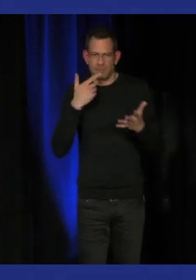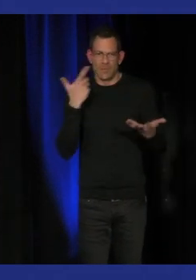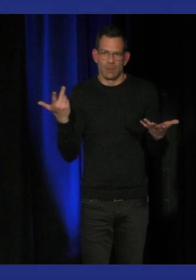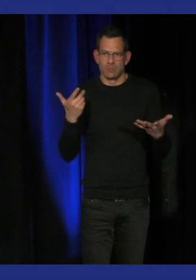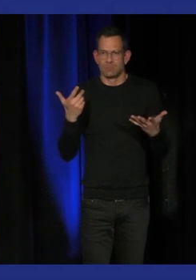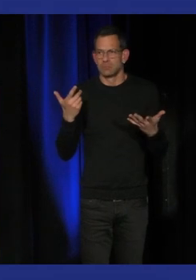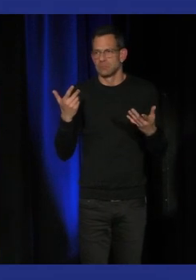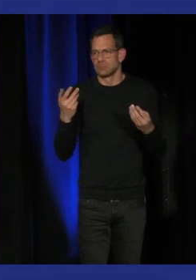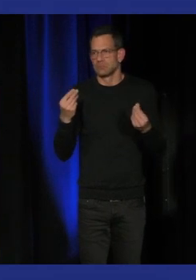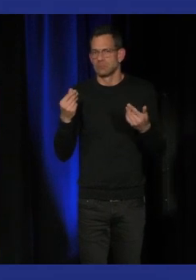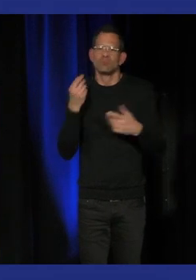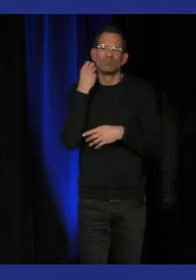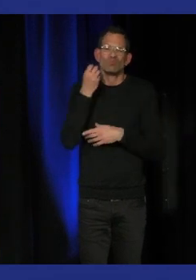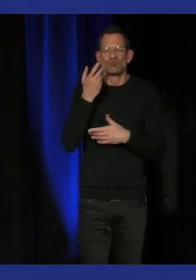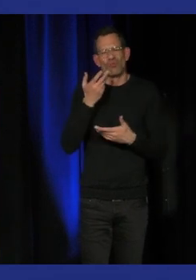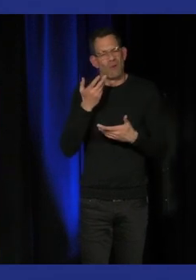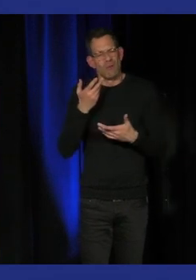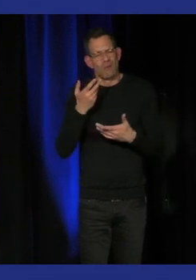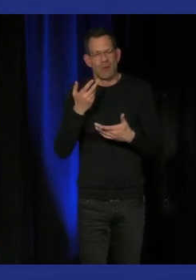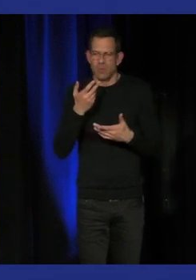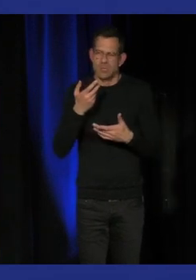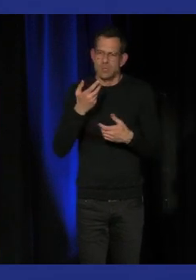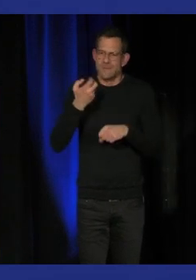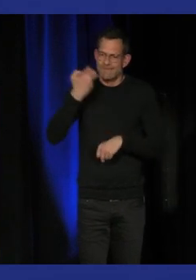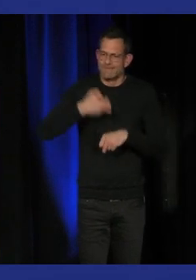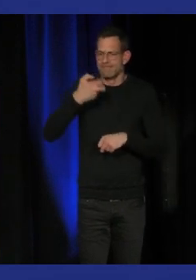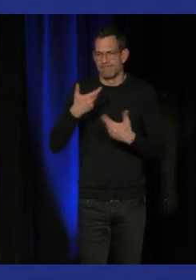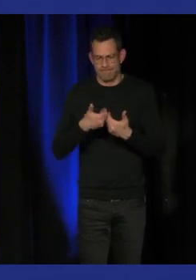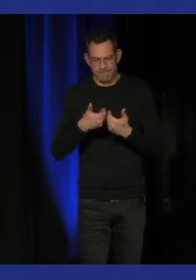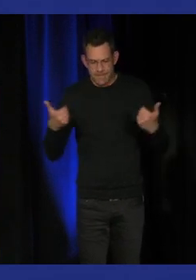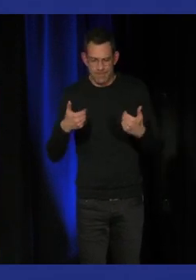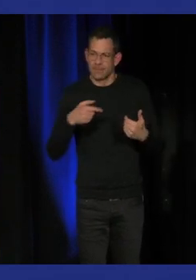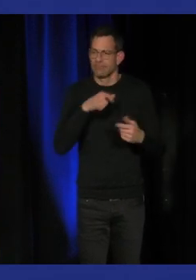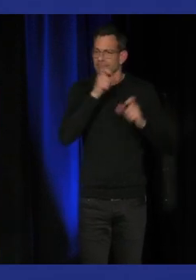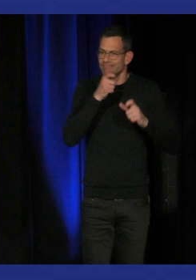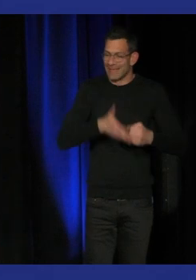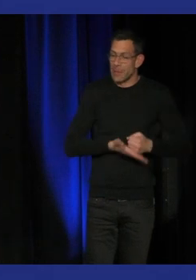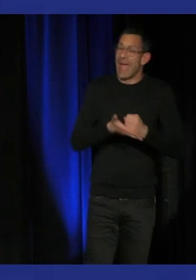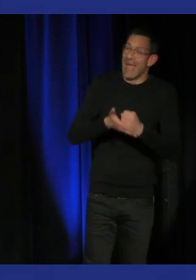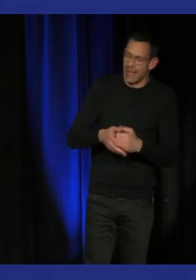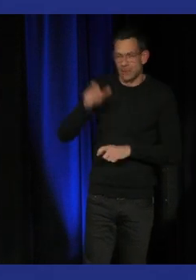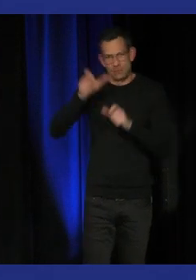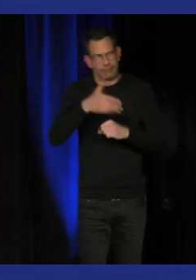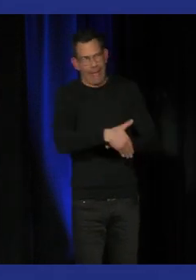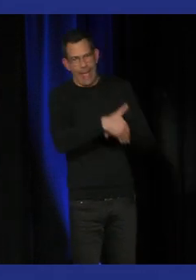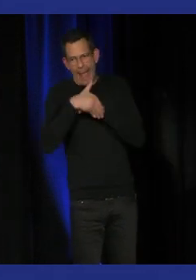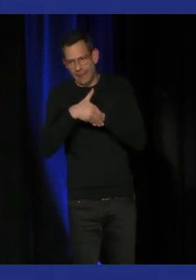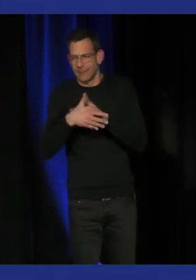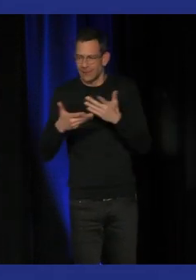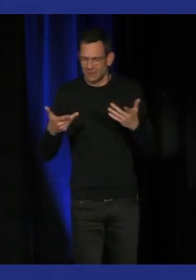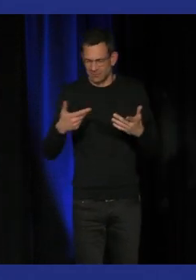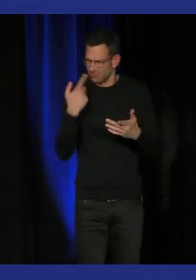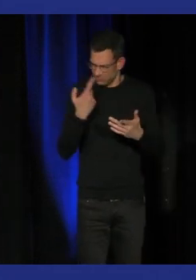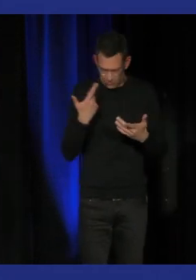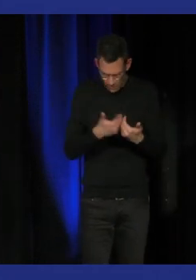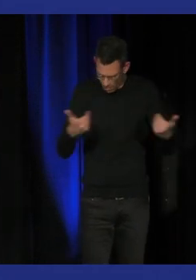distinction souvent un peu trop rigide aussi entre les pourvoyeurs d'aide et les bénéficiaires ou les destinataires.